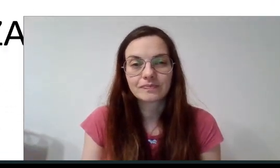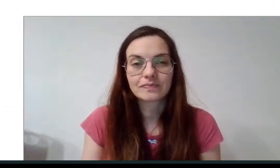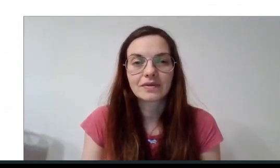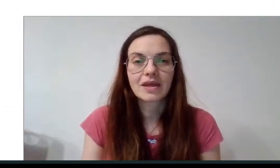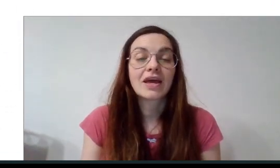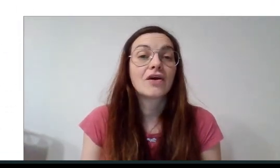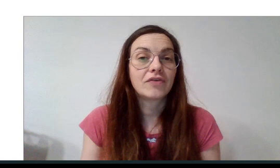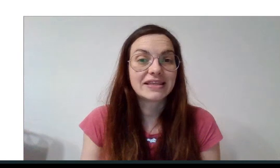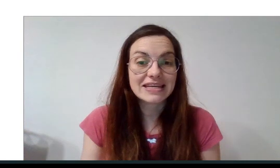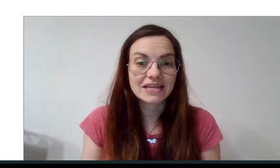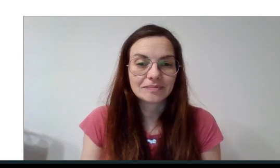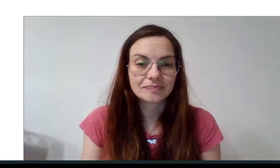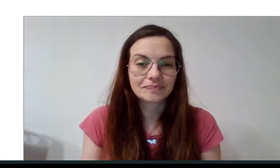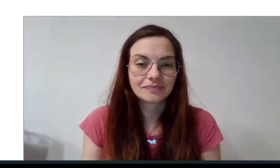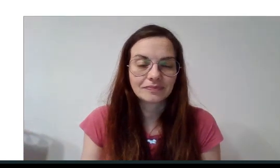verdienen.